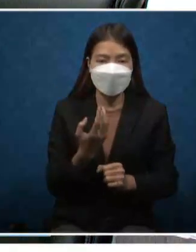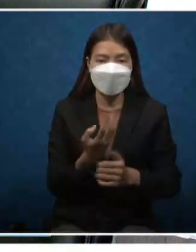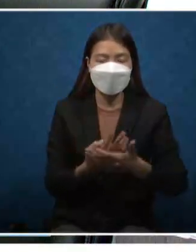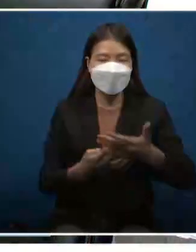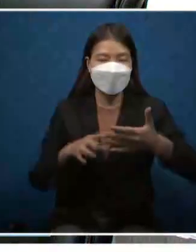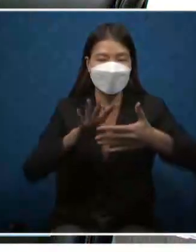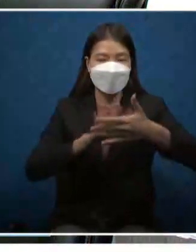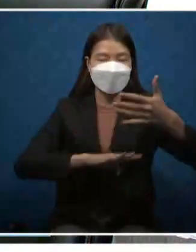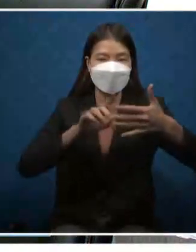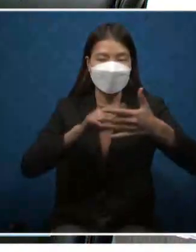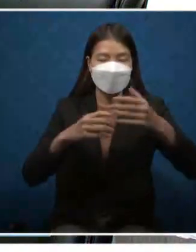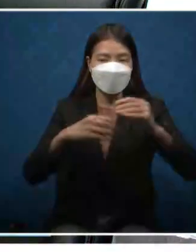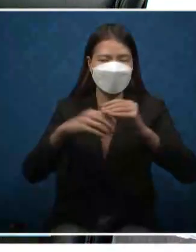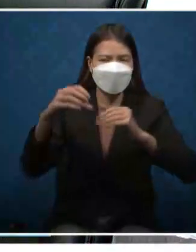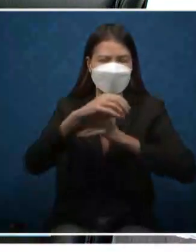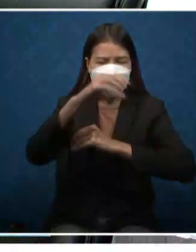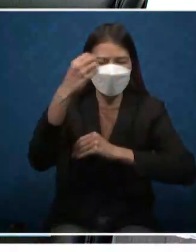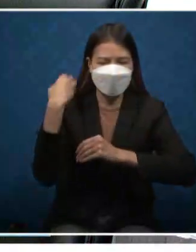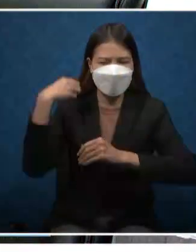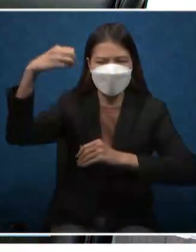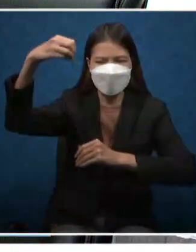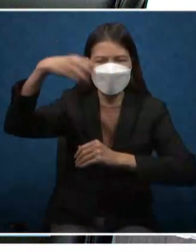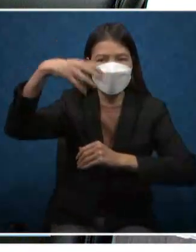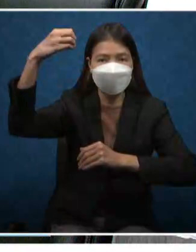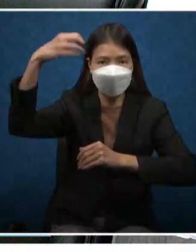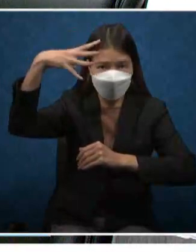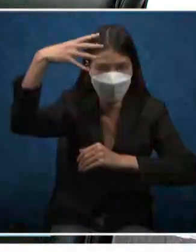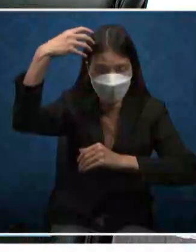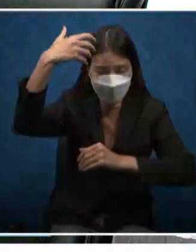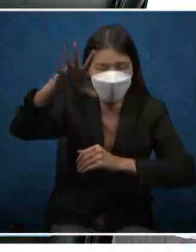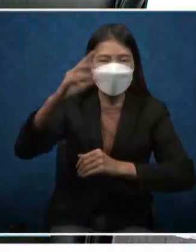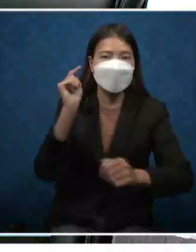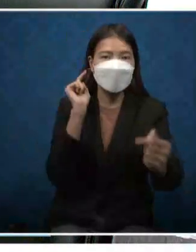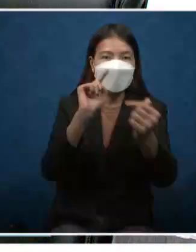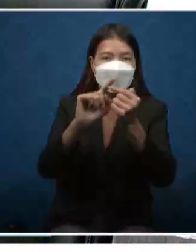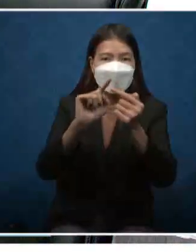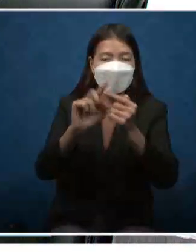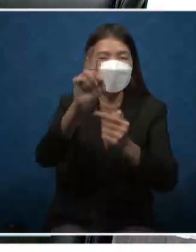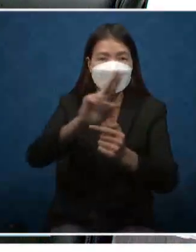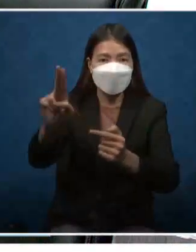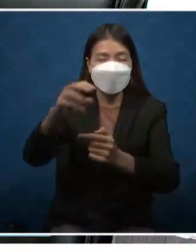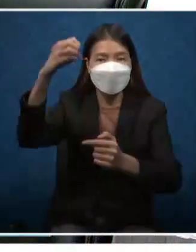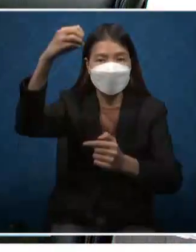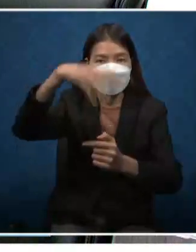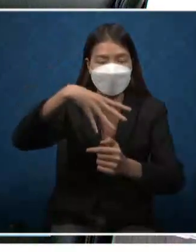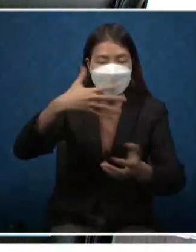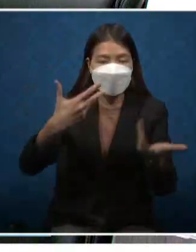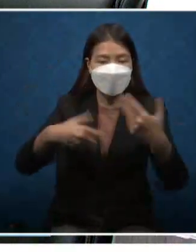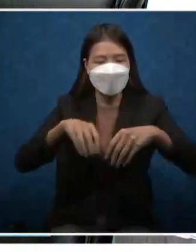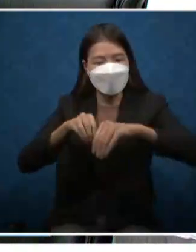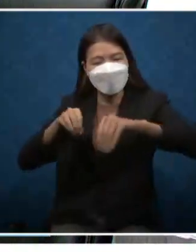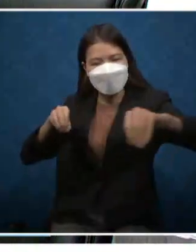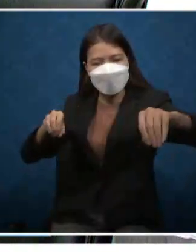ไฟฟ้าอัจฉริยะสมาร์ทกริดนะครับเพื่อให้ทุกคนได้เข้าถึงการใช้ไฟฟ้าในพื้นที่ห่างไ